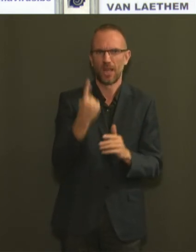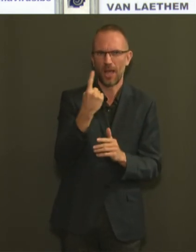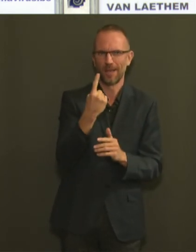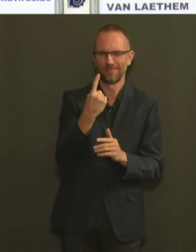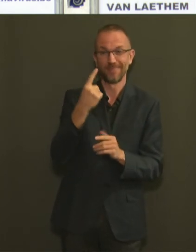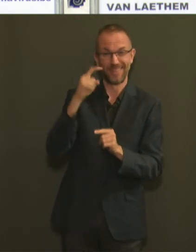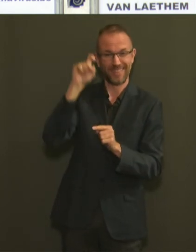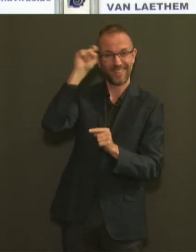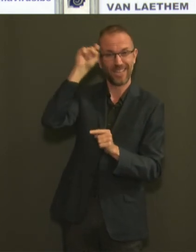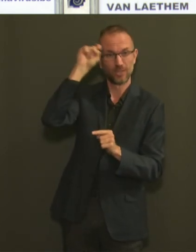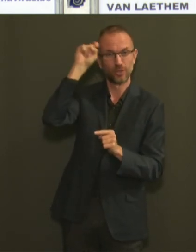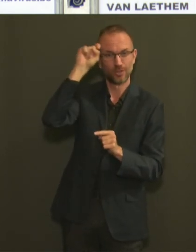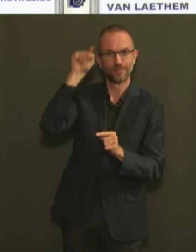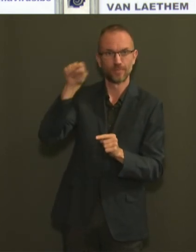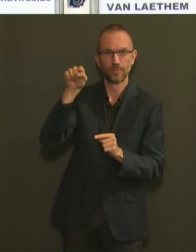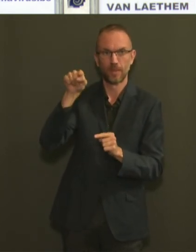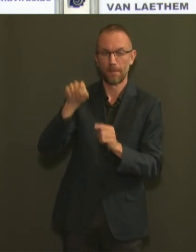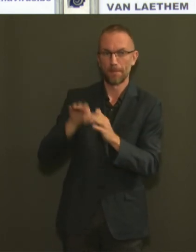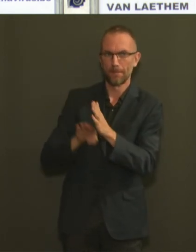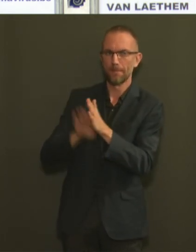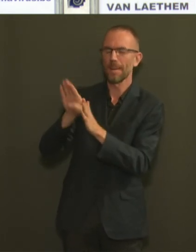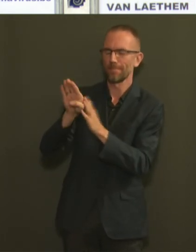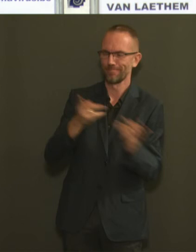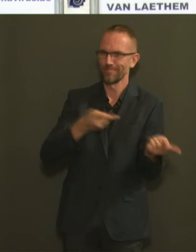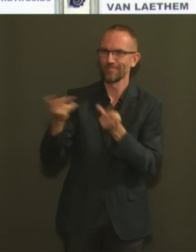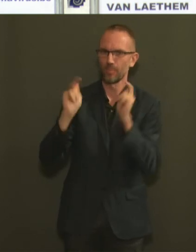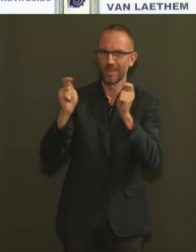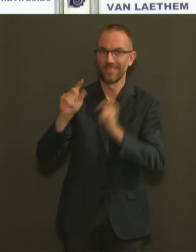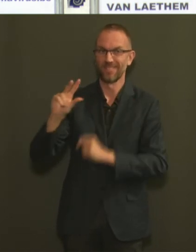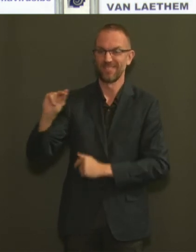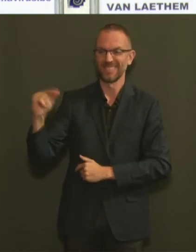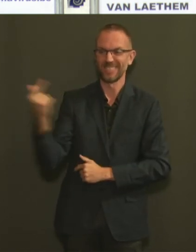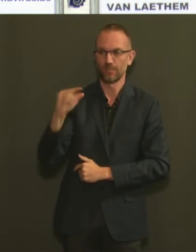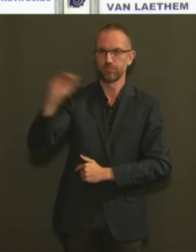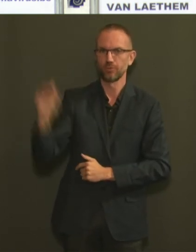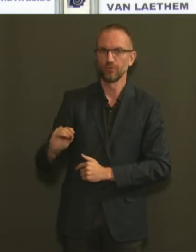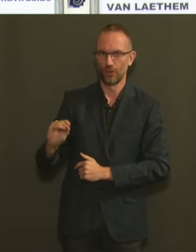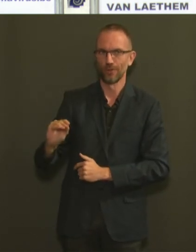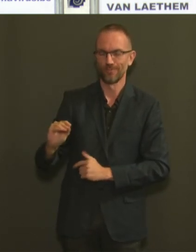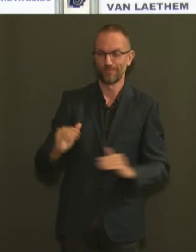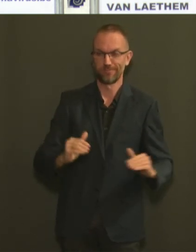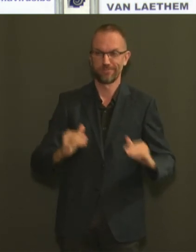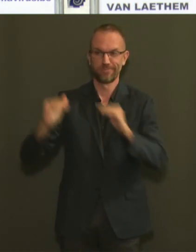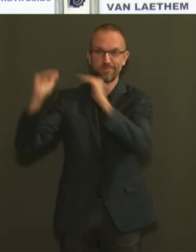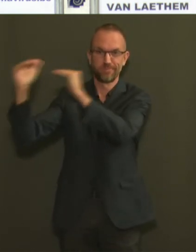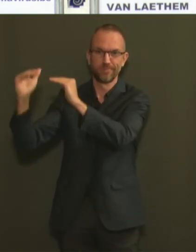une augmentation importante de 27% de ses hospitalisations